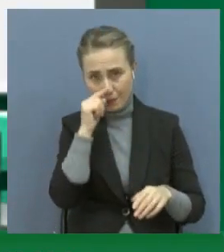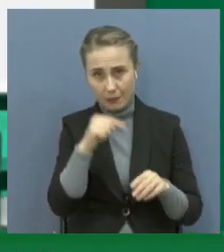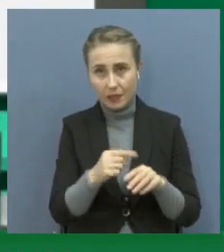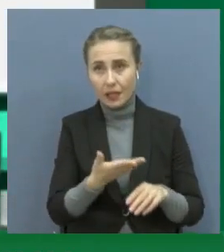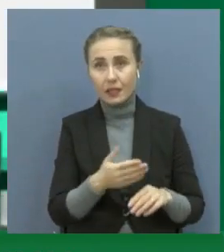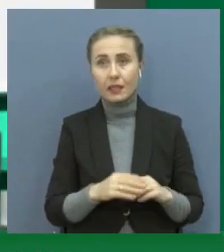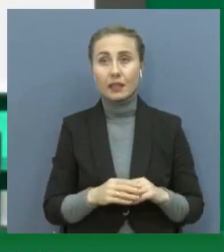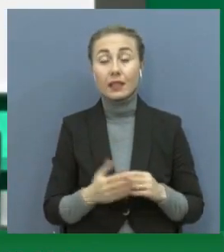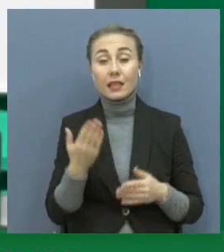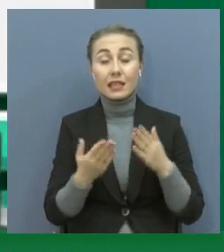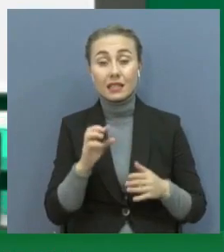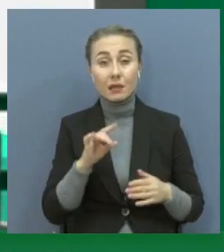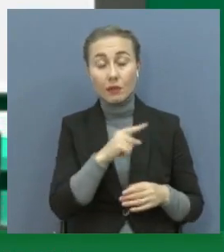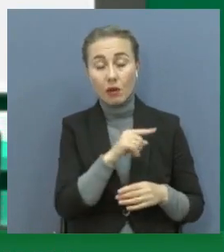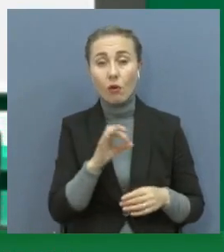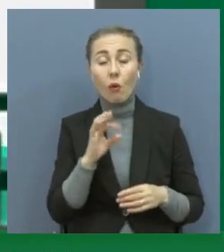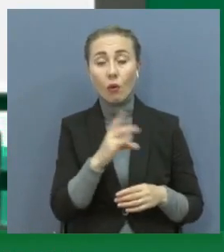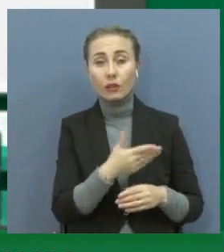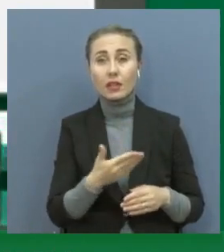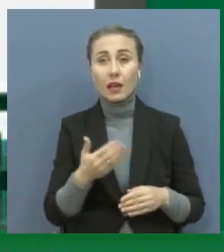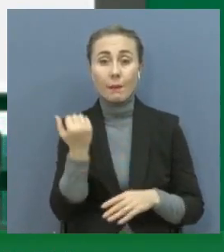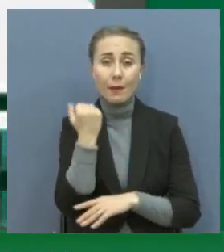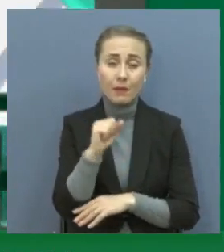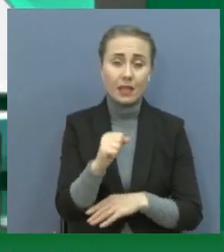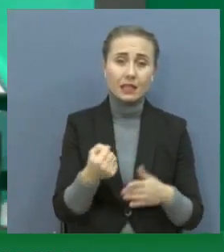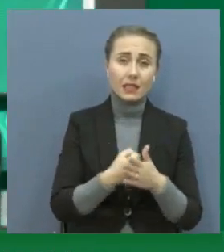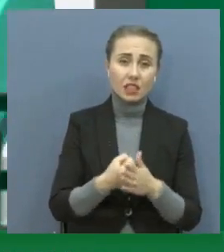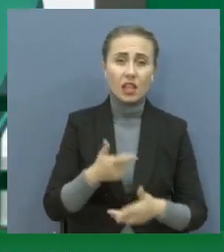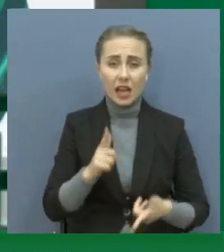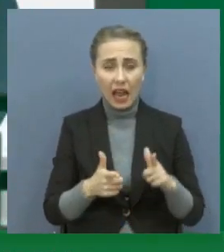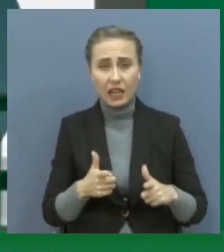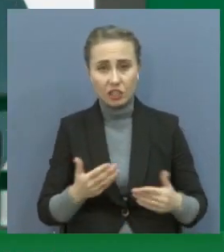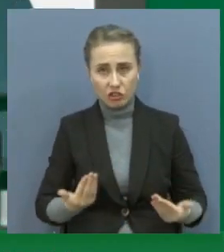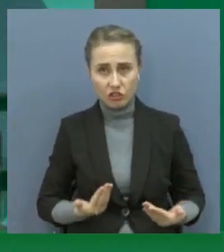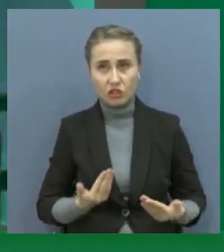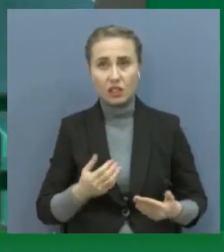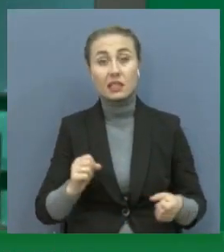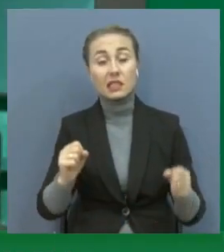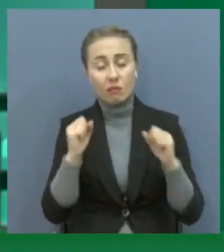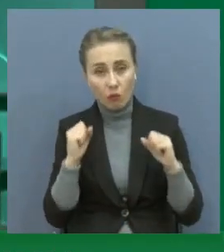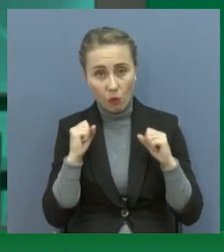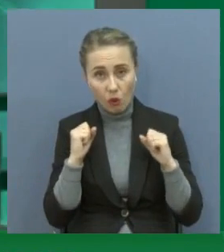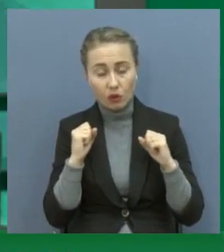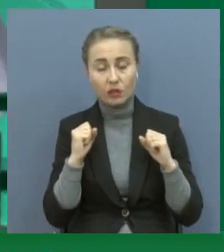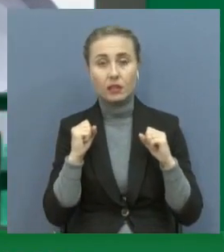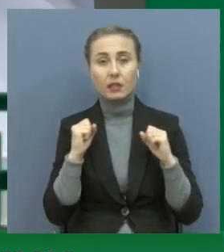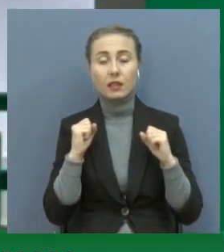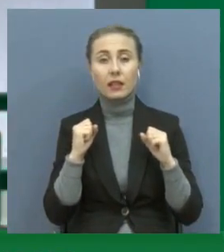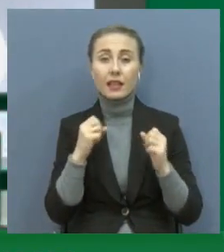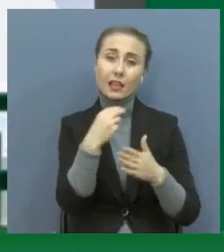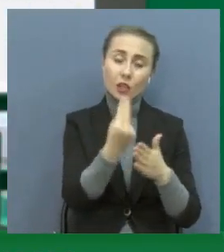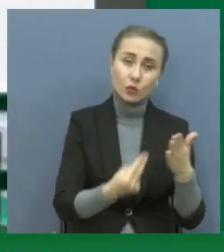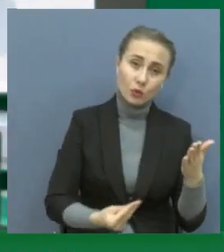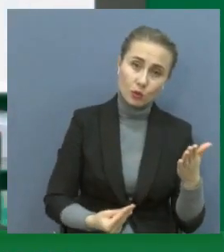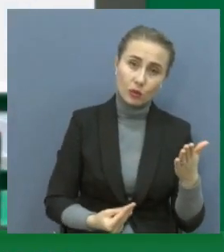он какие-то победы, достижения были бы в реальной жизни у него, тот же спорт, те же какие-то